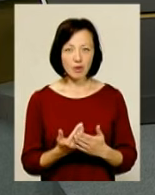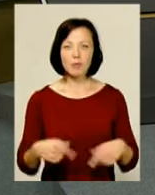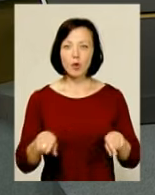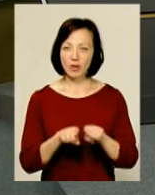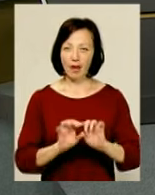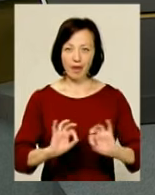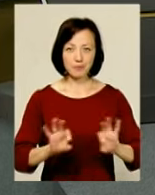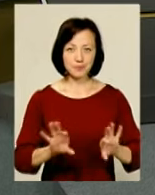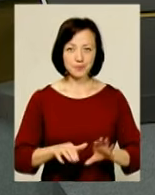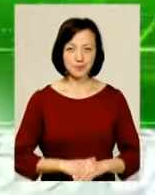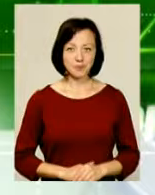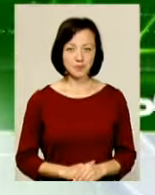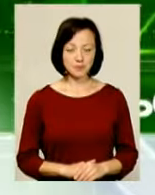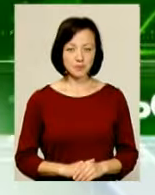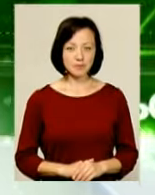панорамі» про таке.